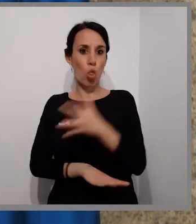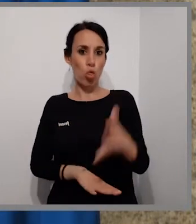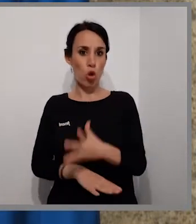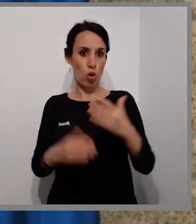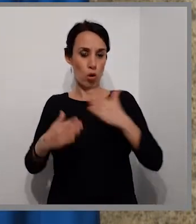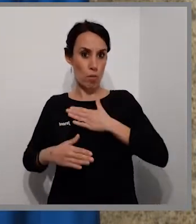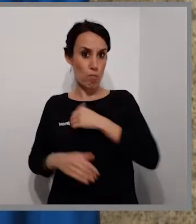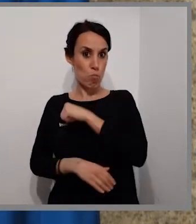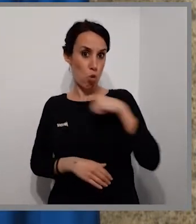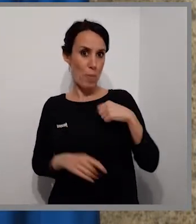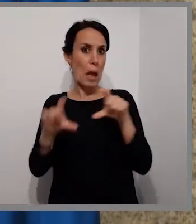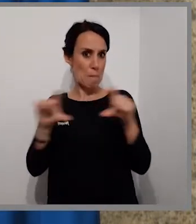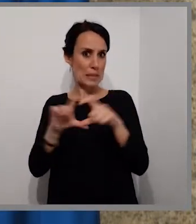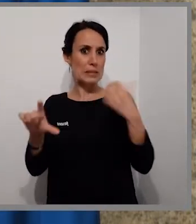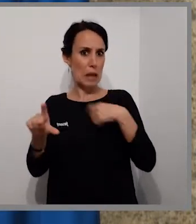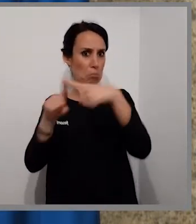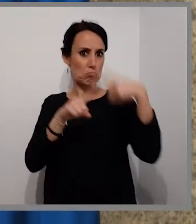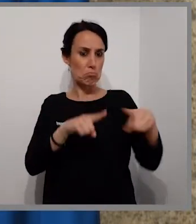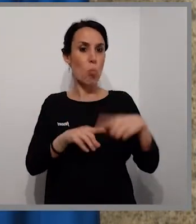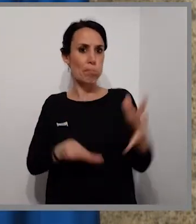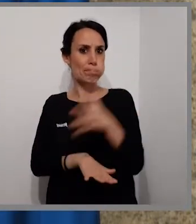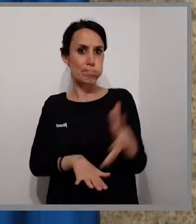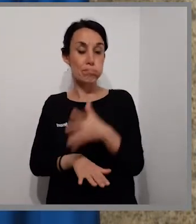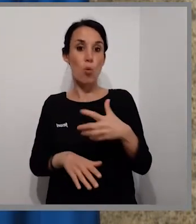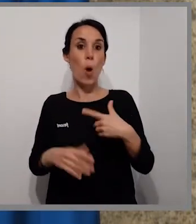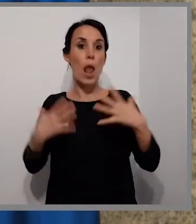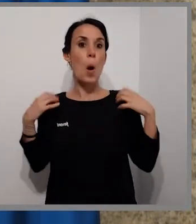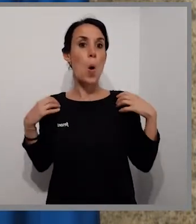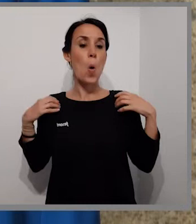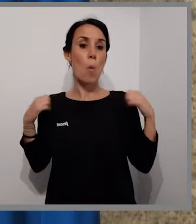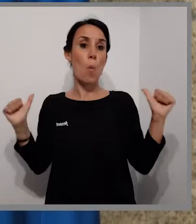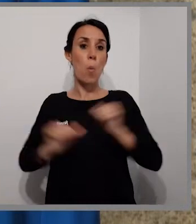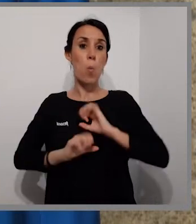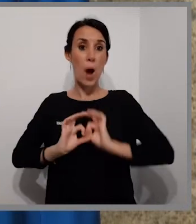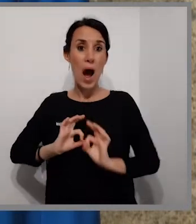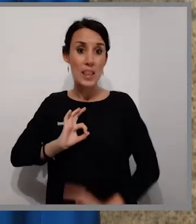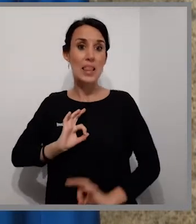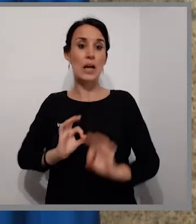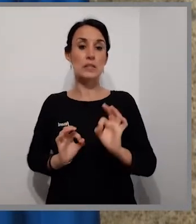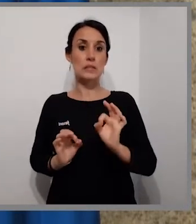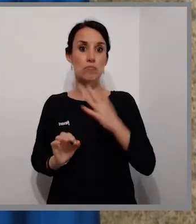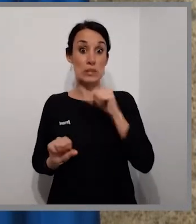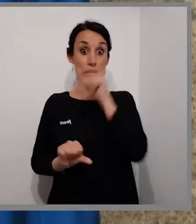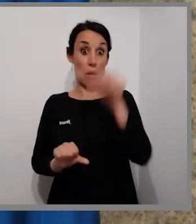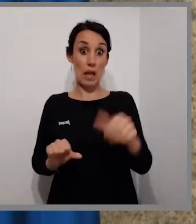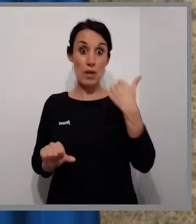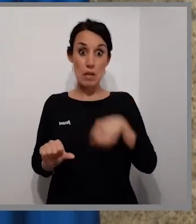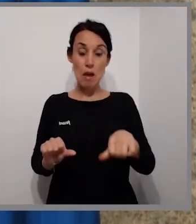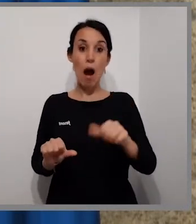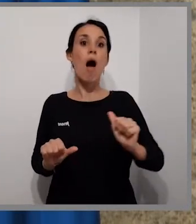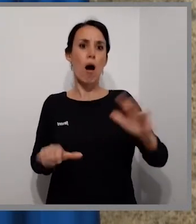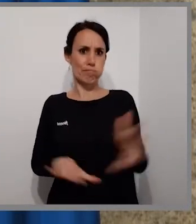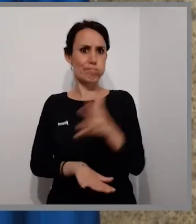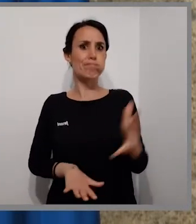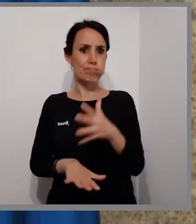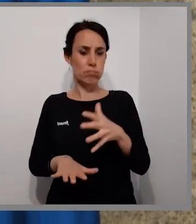producció pròpia en distintes empreses que ja estan fabricant en aquests moments i que en algun cas, com les bates, que tenim molta dificultat encara, esta setmana que ve ja